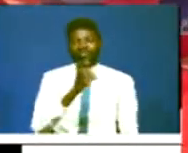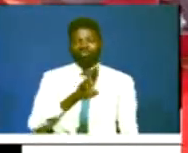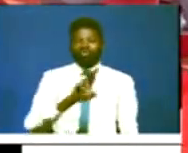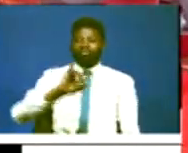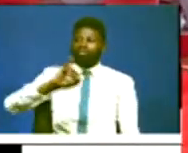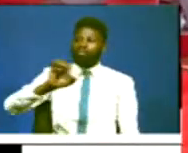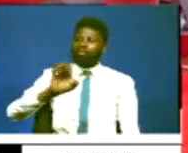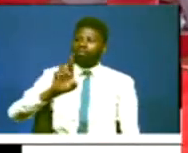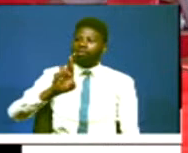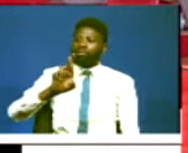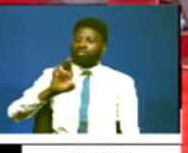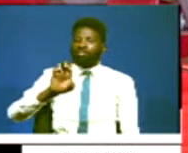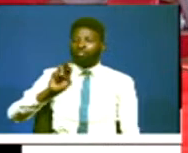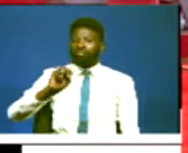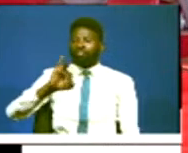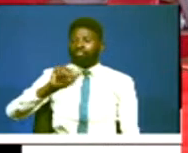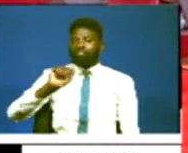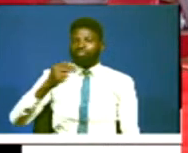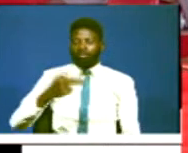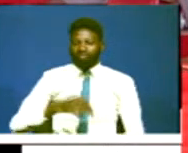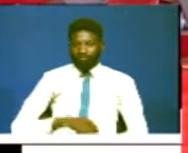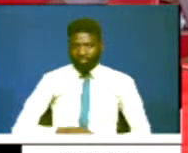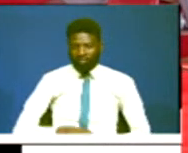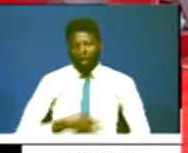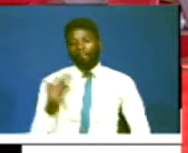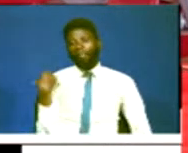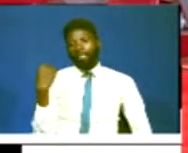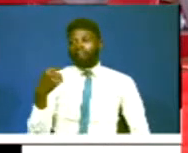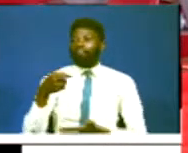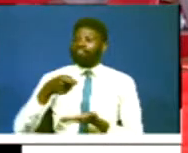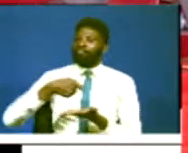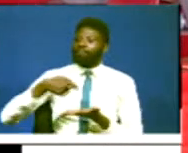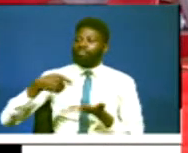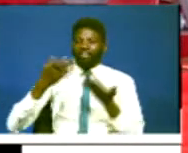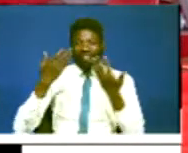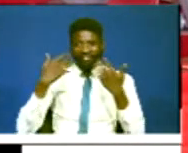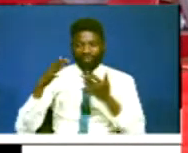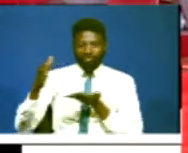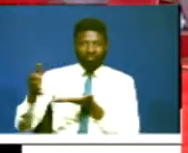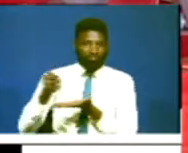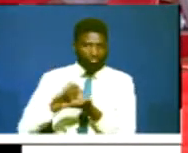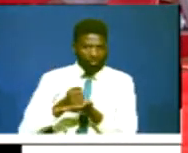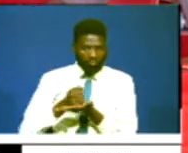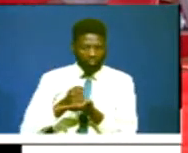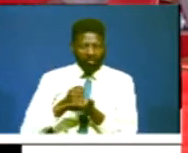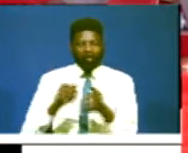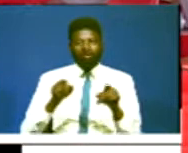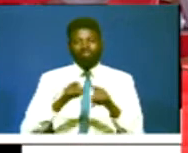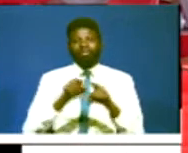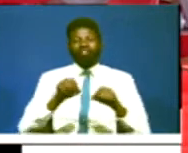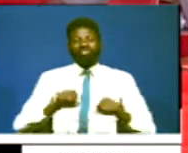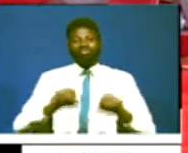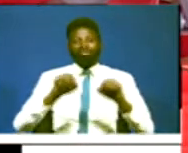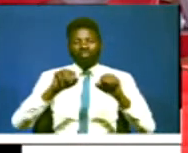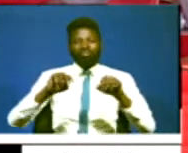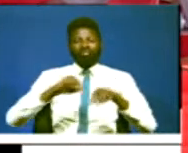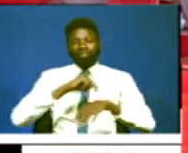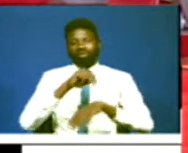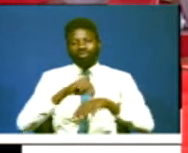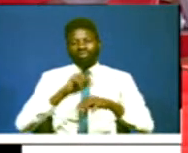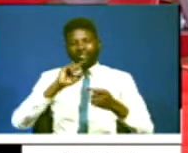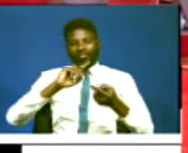imeteua rangi haijakauka. Rais amemteua kuwa chairman wa National Standards